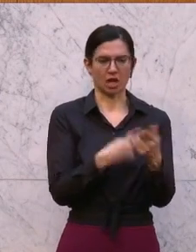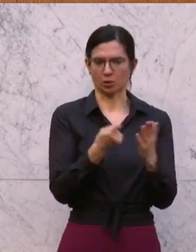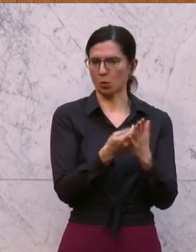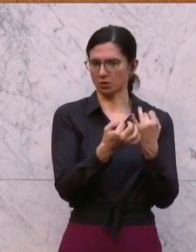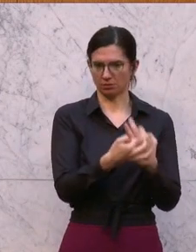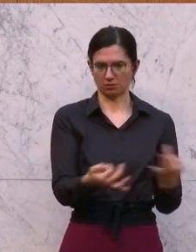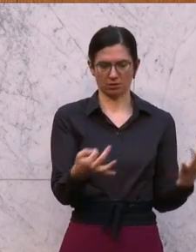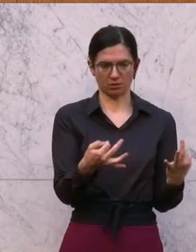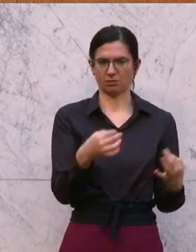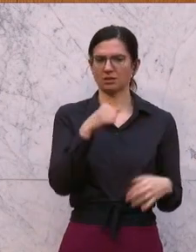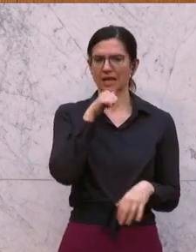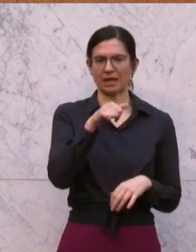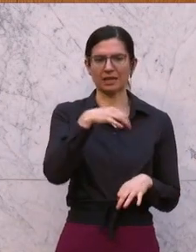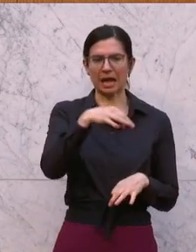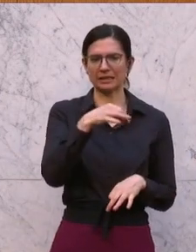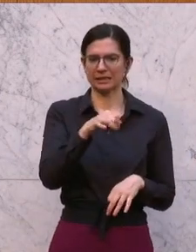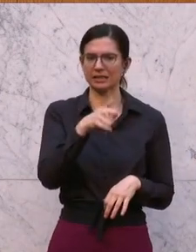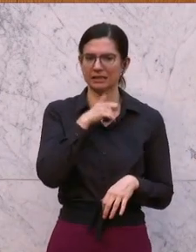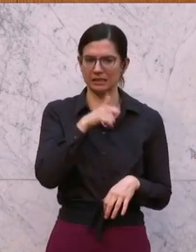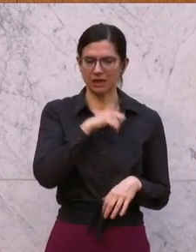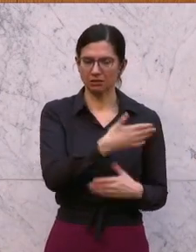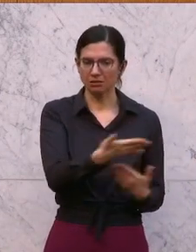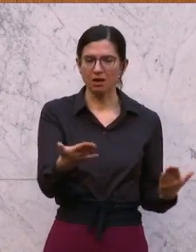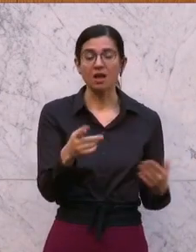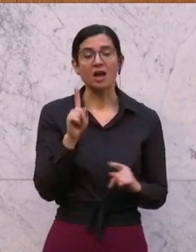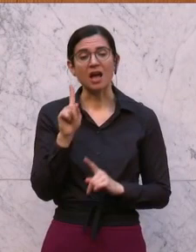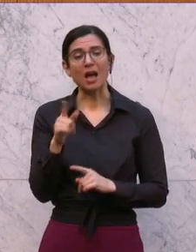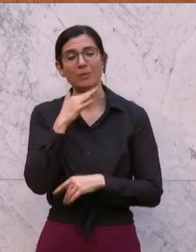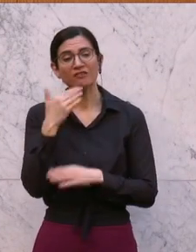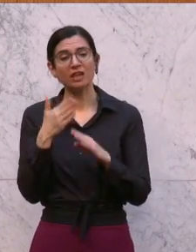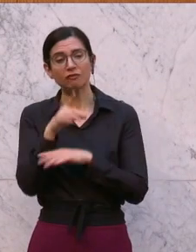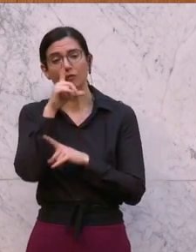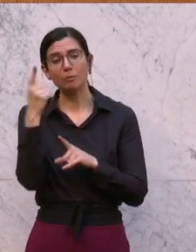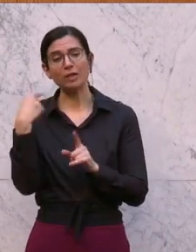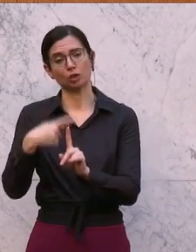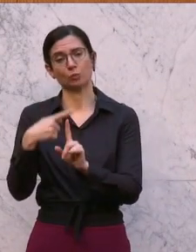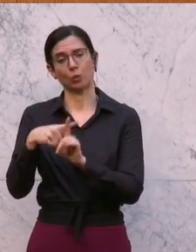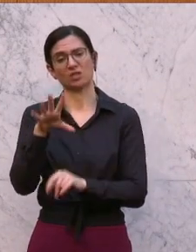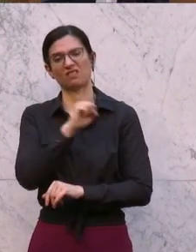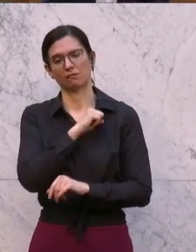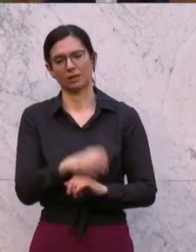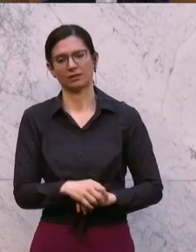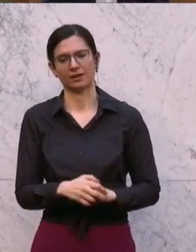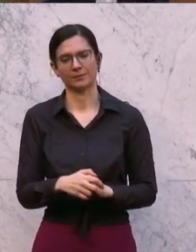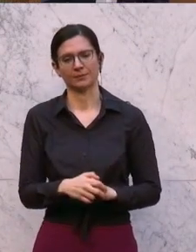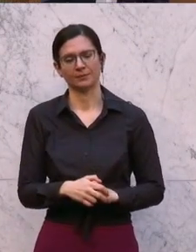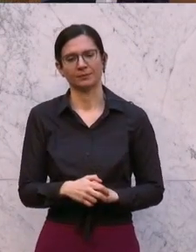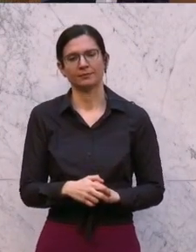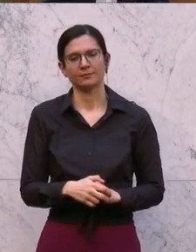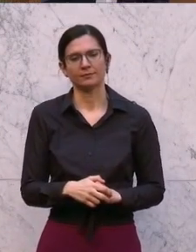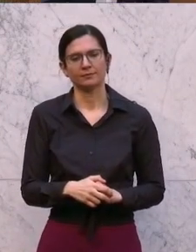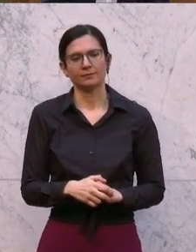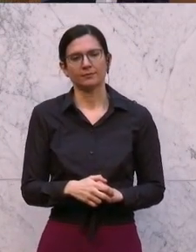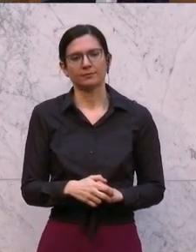kosten, keinen einzigen Cent, aber dafür viel für die Menschen bringen. Ich